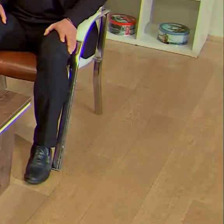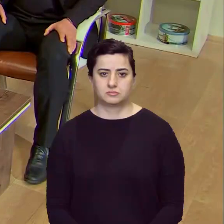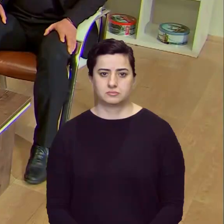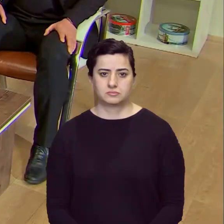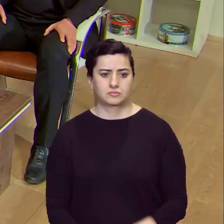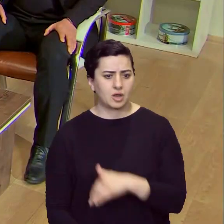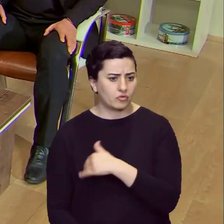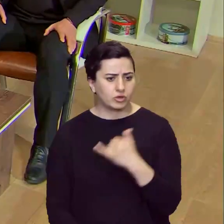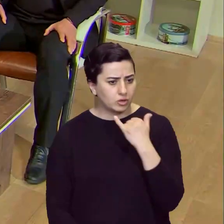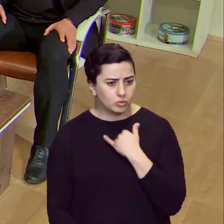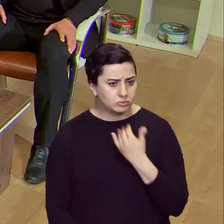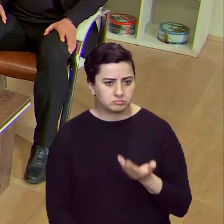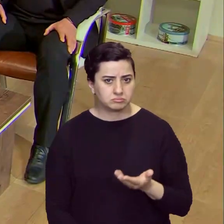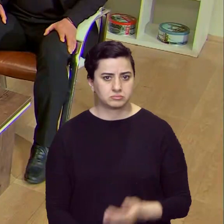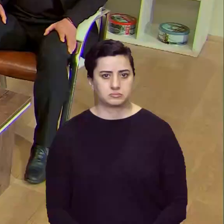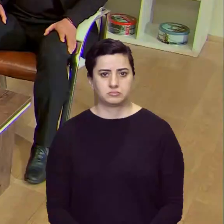Avukat arıyor